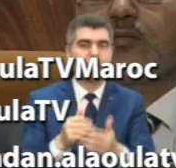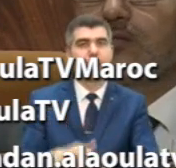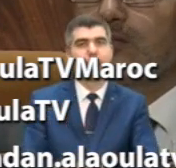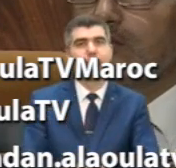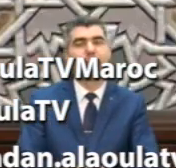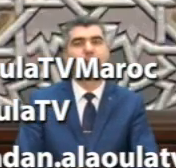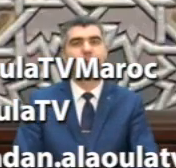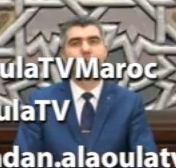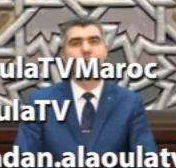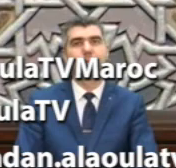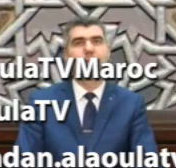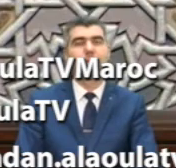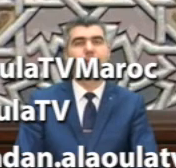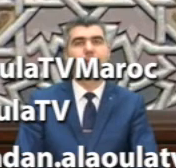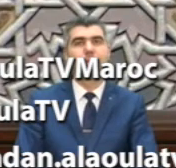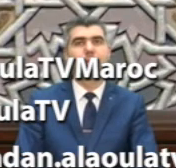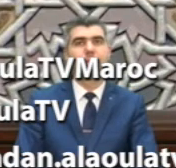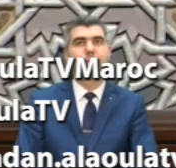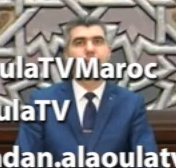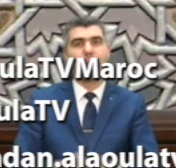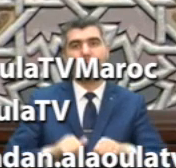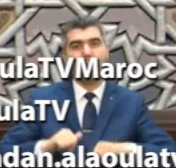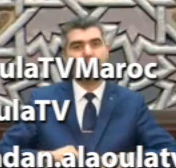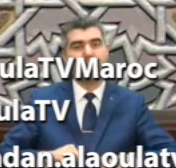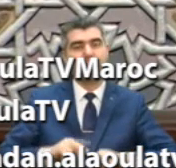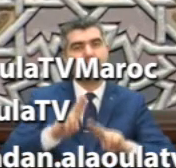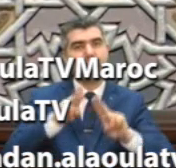شكرا السيد الوزير. تفضل.